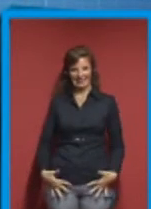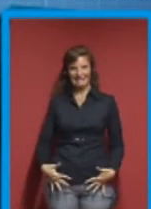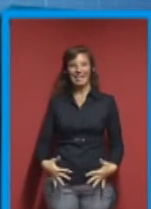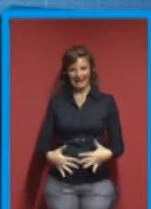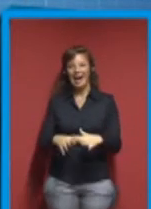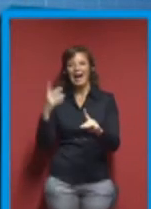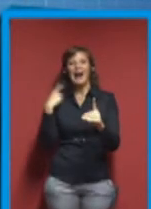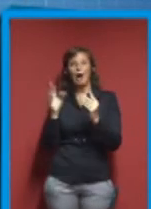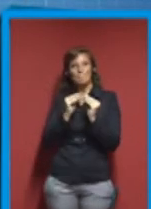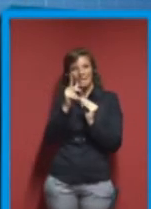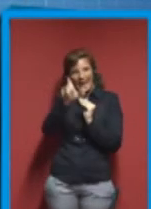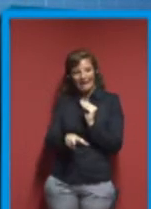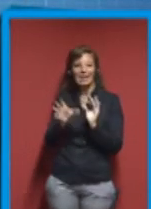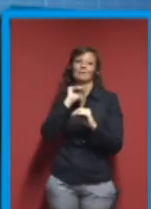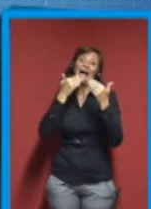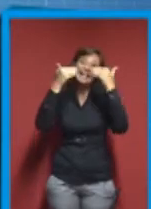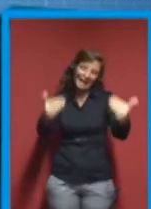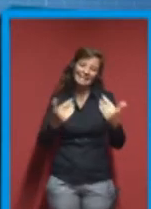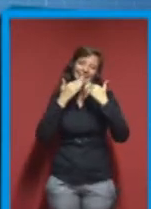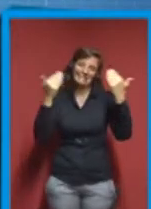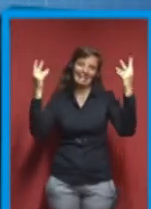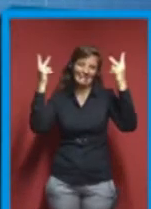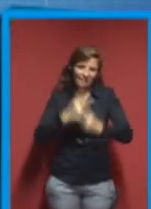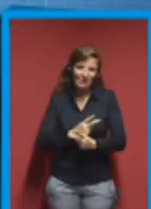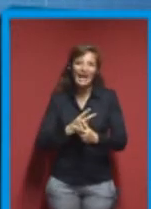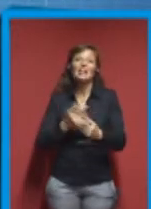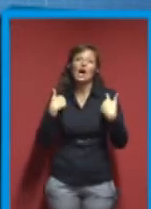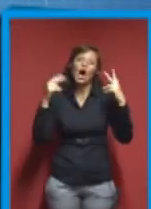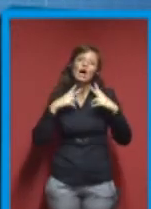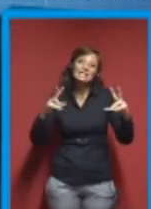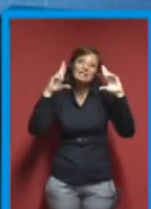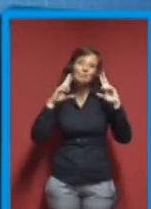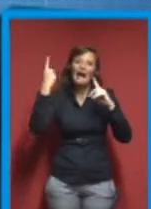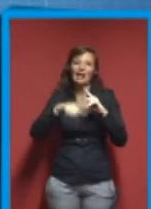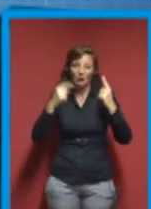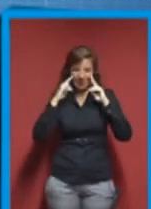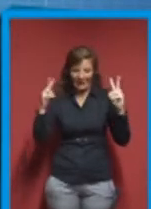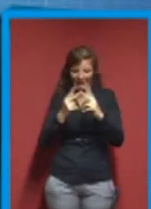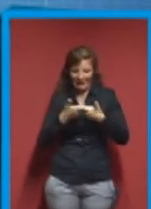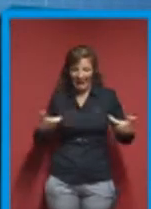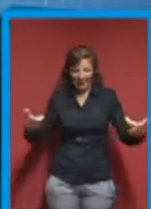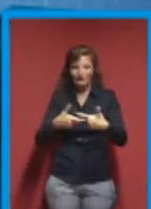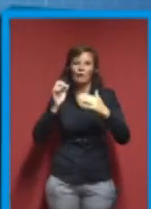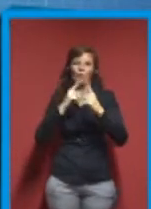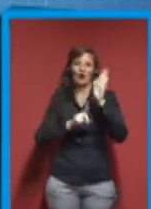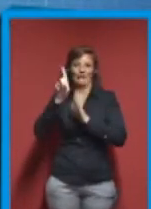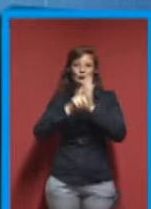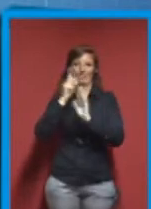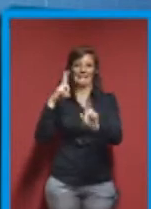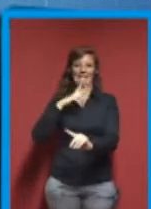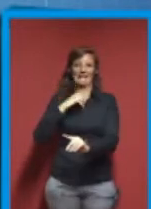Allora, grazie mille, grazie e spero che sia veramente un incontro molto fruttuoso. Grazie,